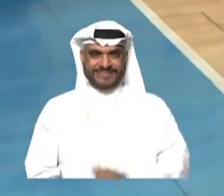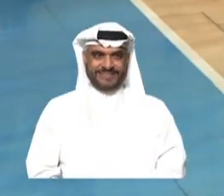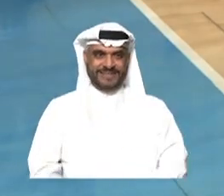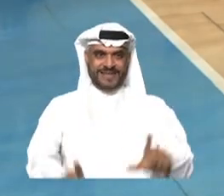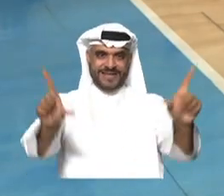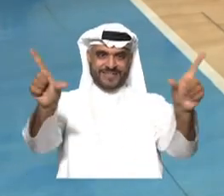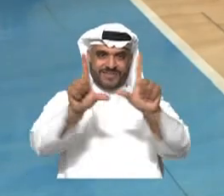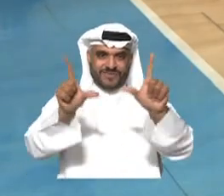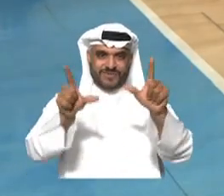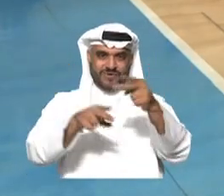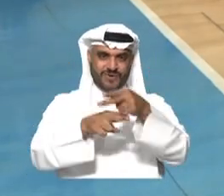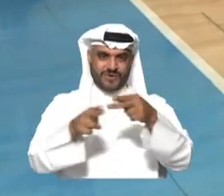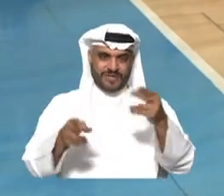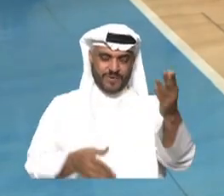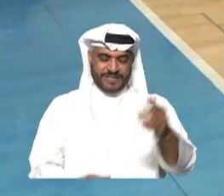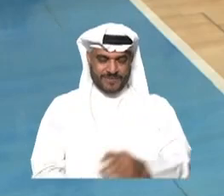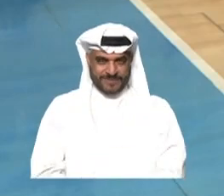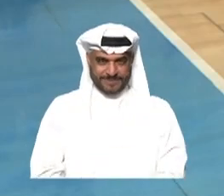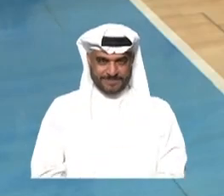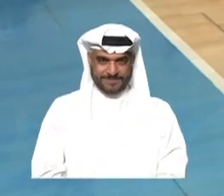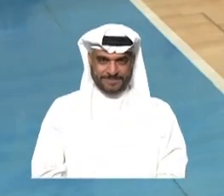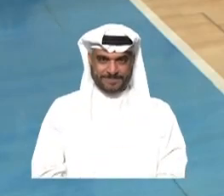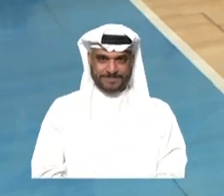العلوان تلفزيوني دوله الكويت